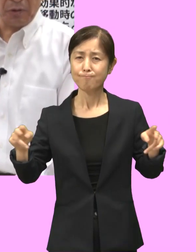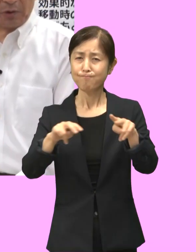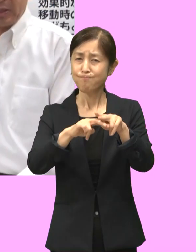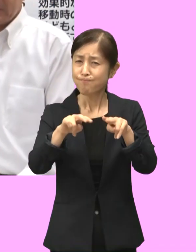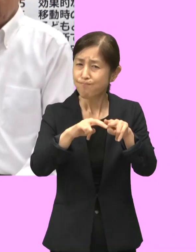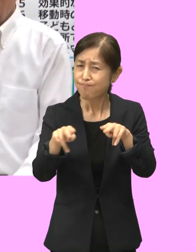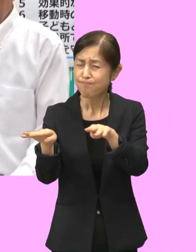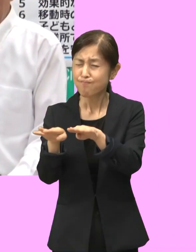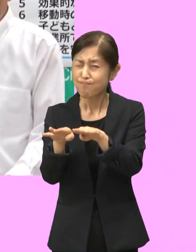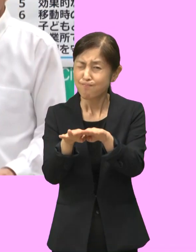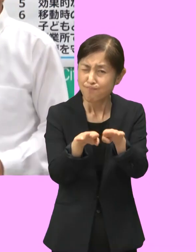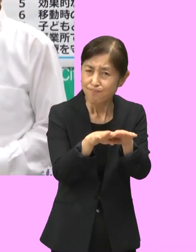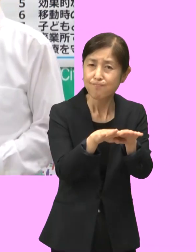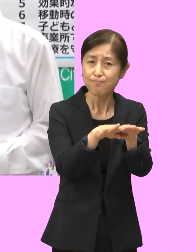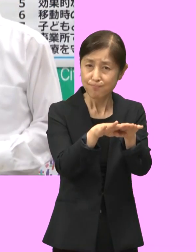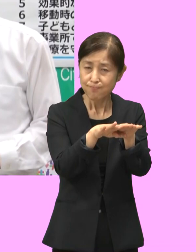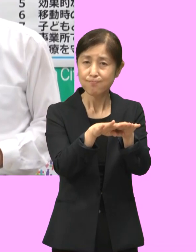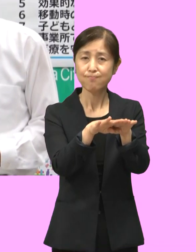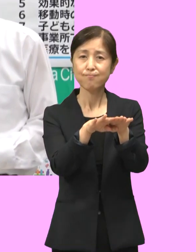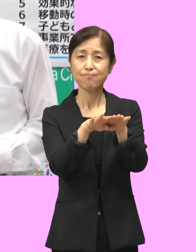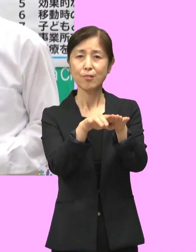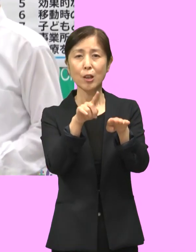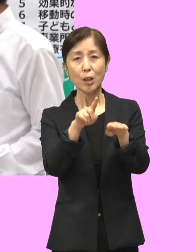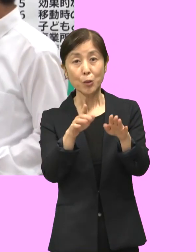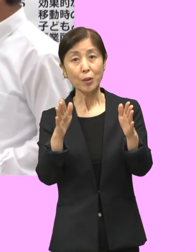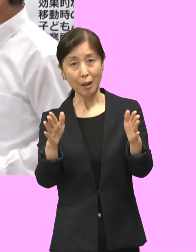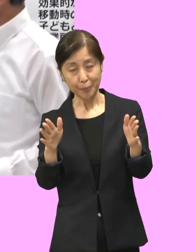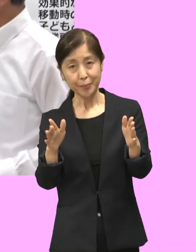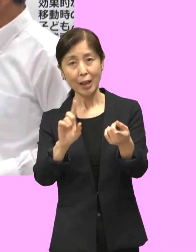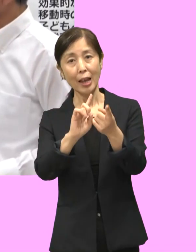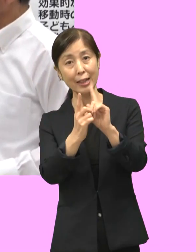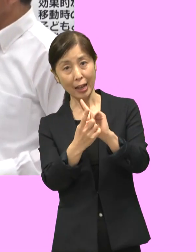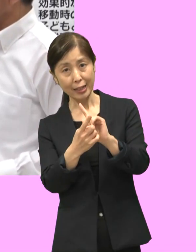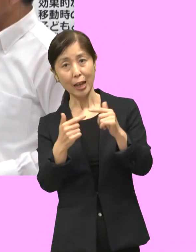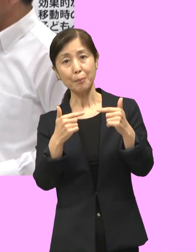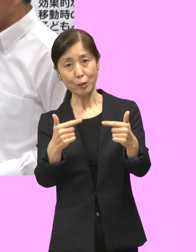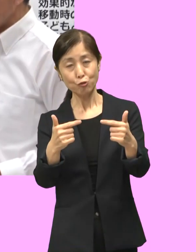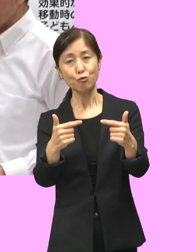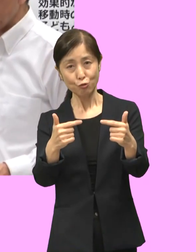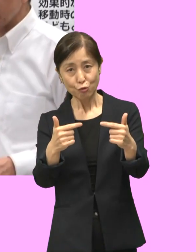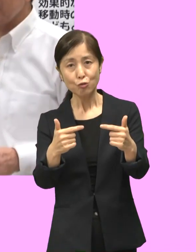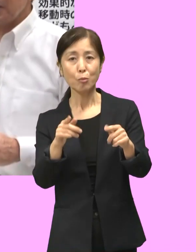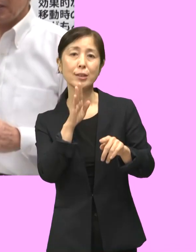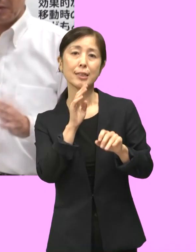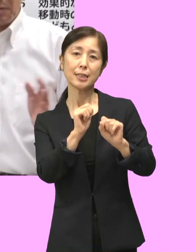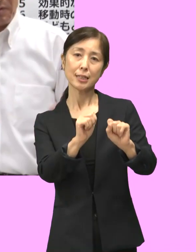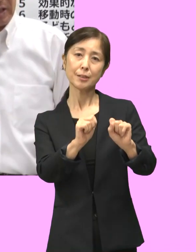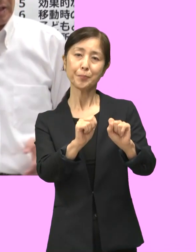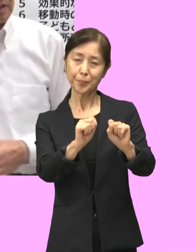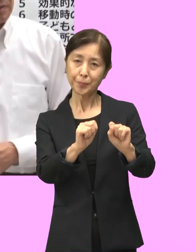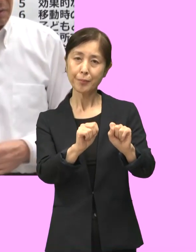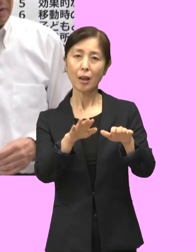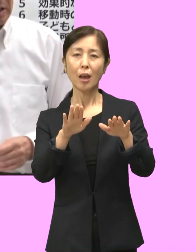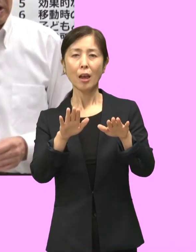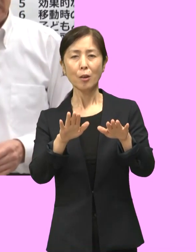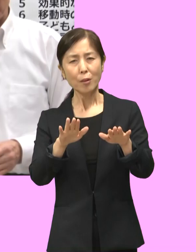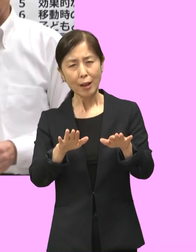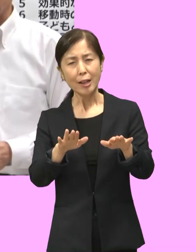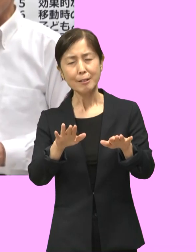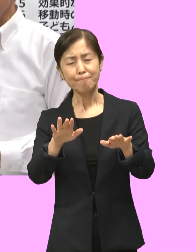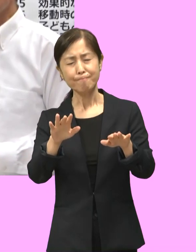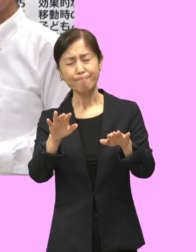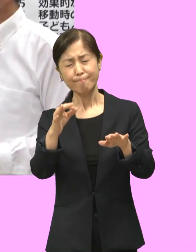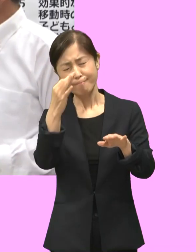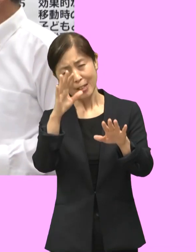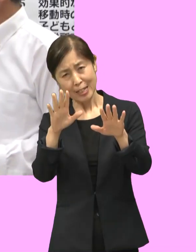運休を余儀なくされまして、その間代替バス運行も実施しましたし、今回かなりの被害額だ